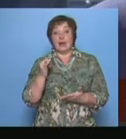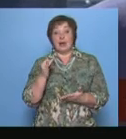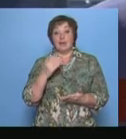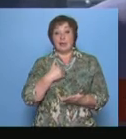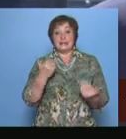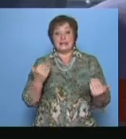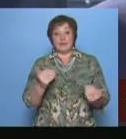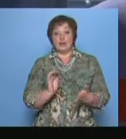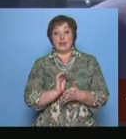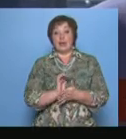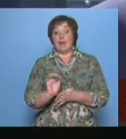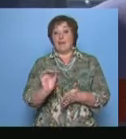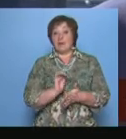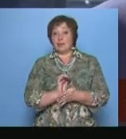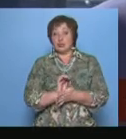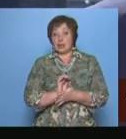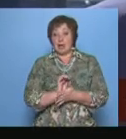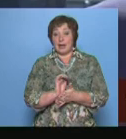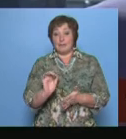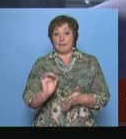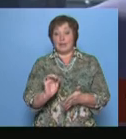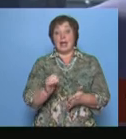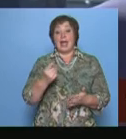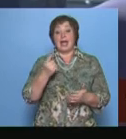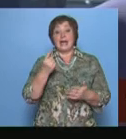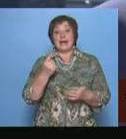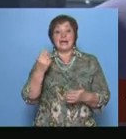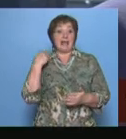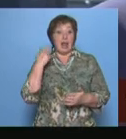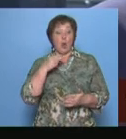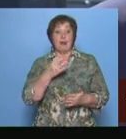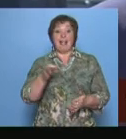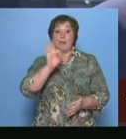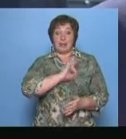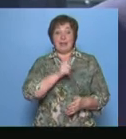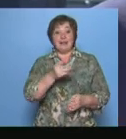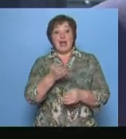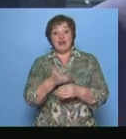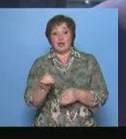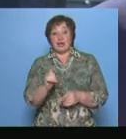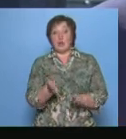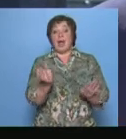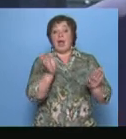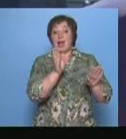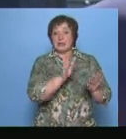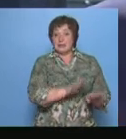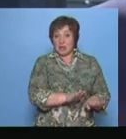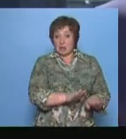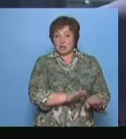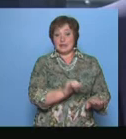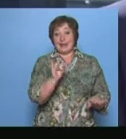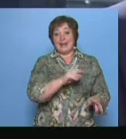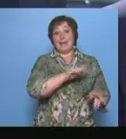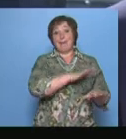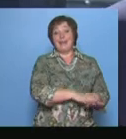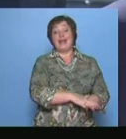сегодня, идет расщепление этого налога. Та часть, которая сегодня остается или